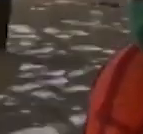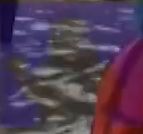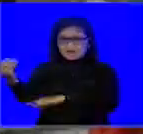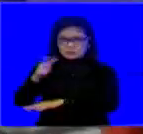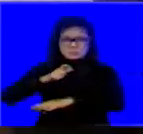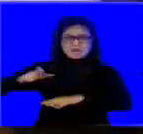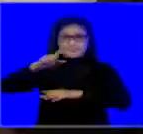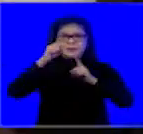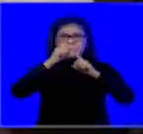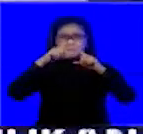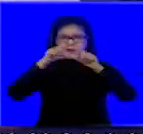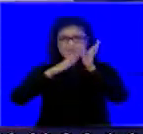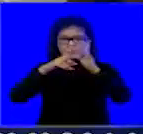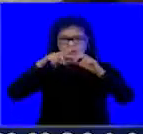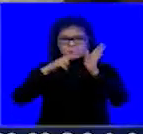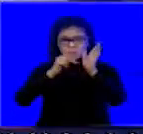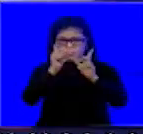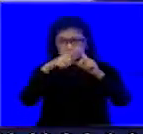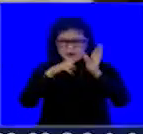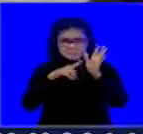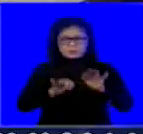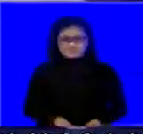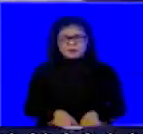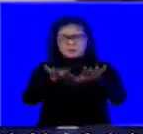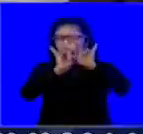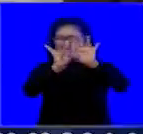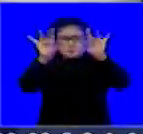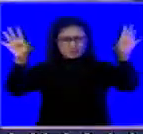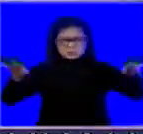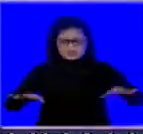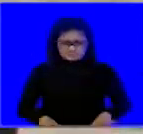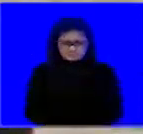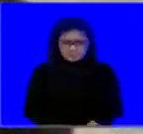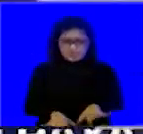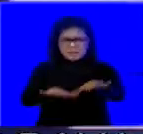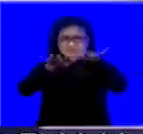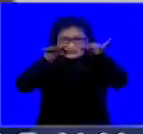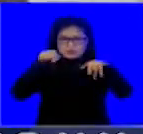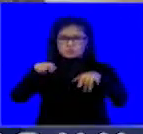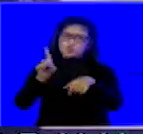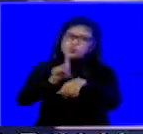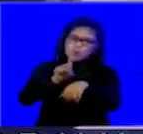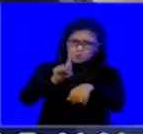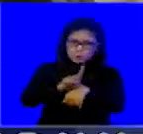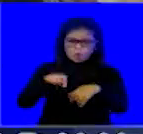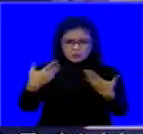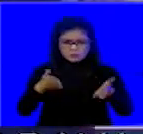ketinggian bervariasi. Selain merendam permukiman, banjir di Pamanukan juga merendam pertokoan dan jalan